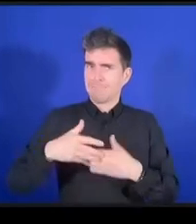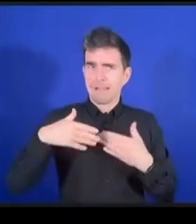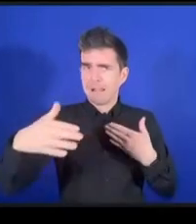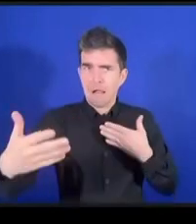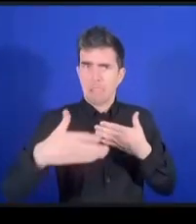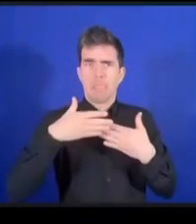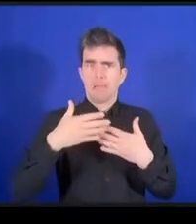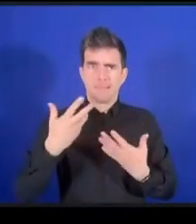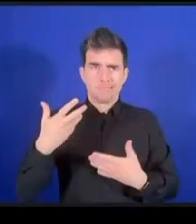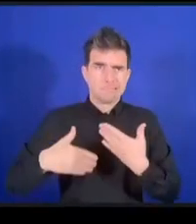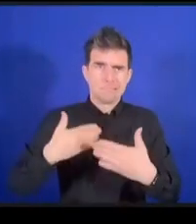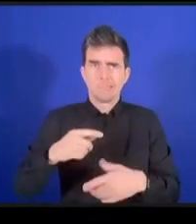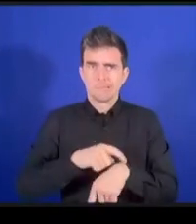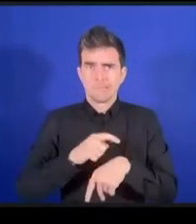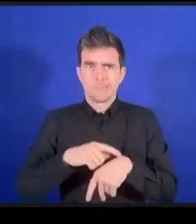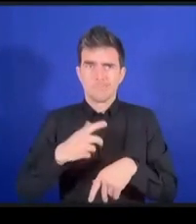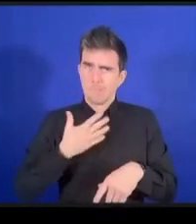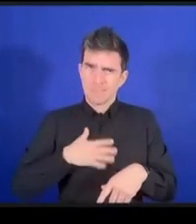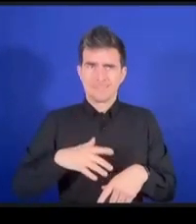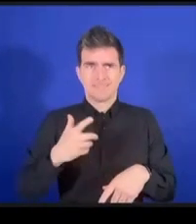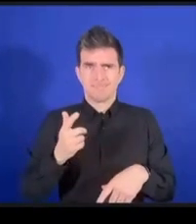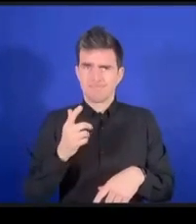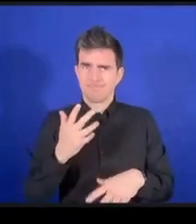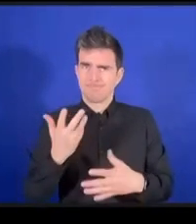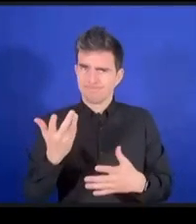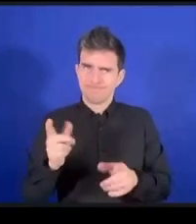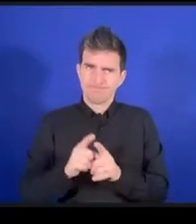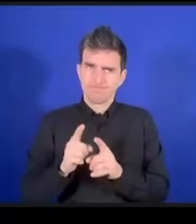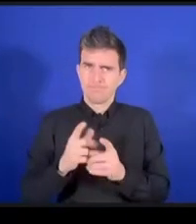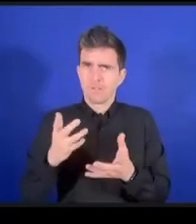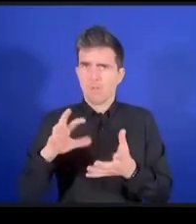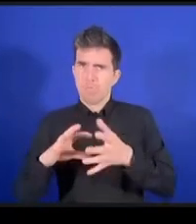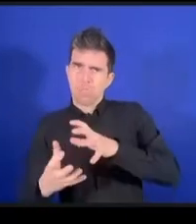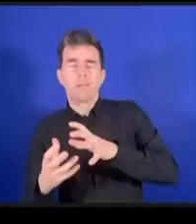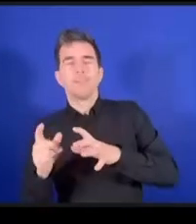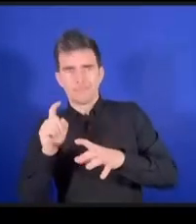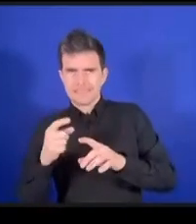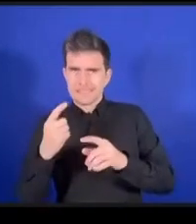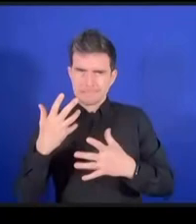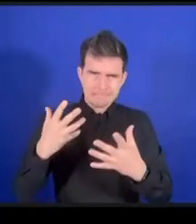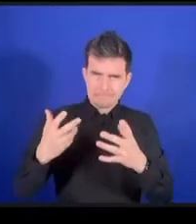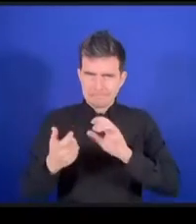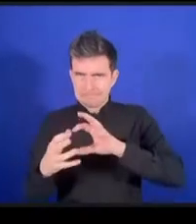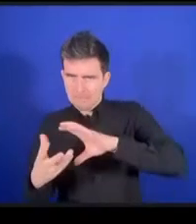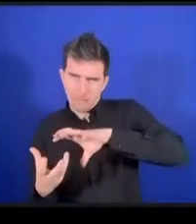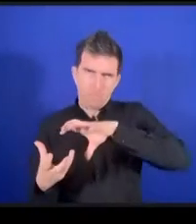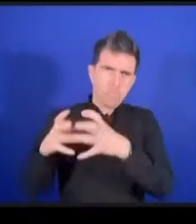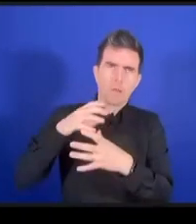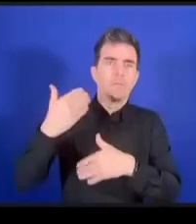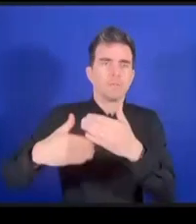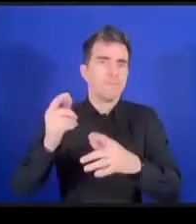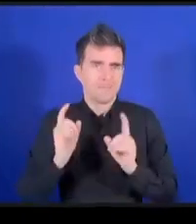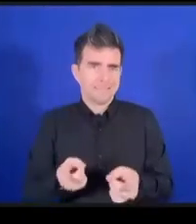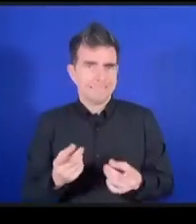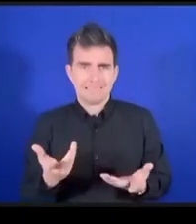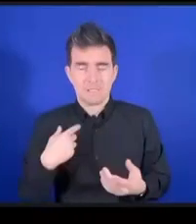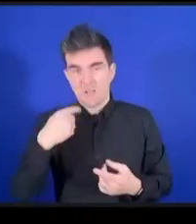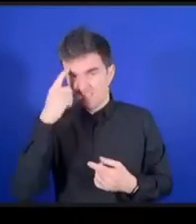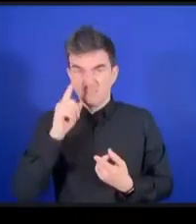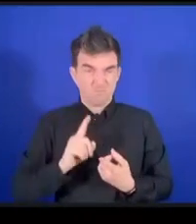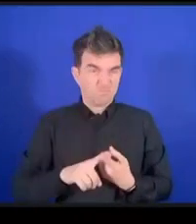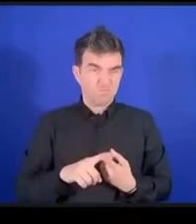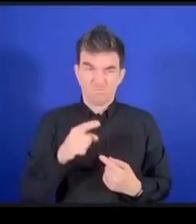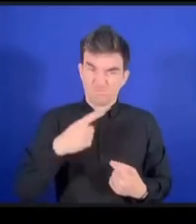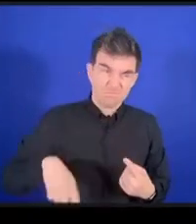вот аври если глобальный цифровой договор предоставит